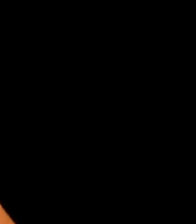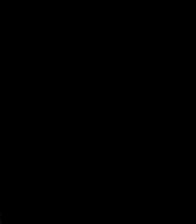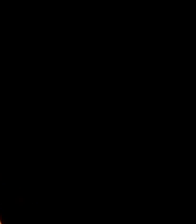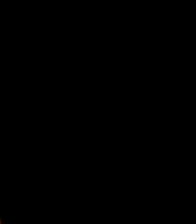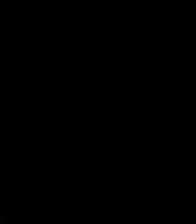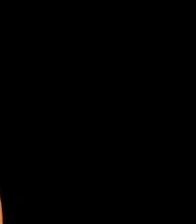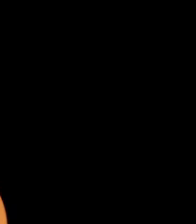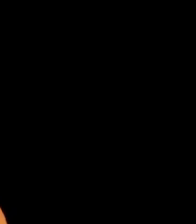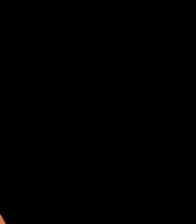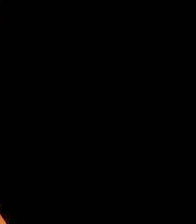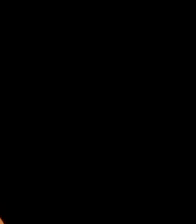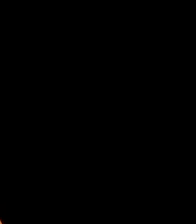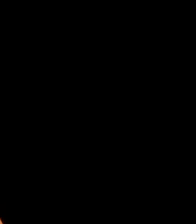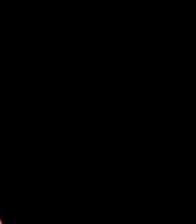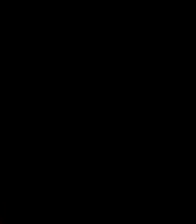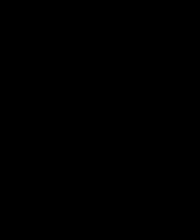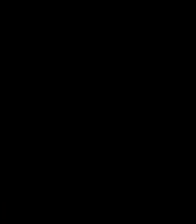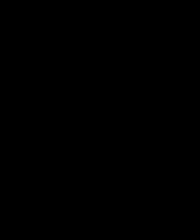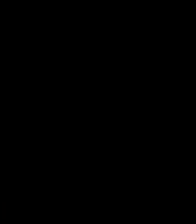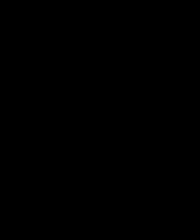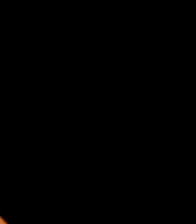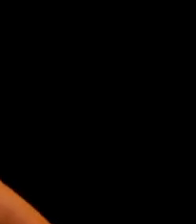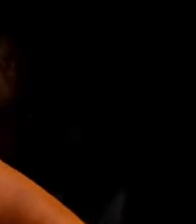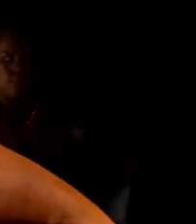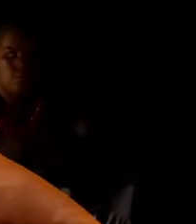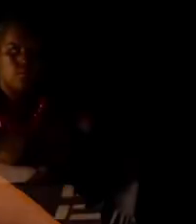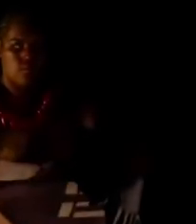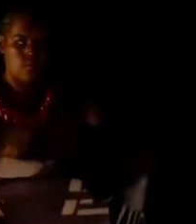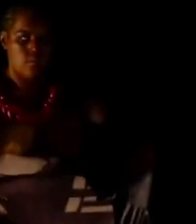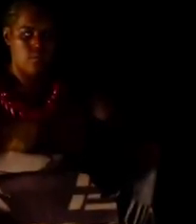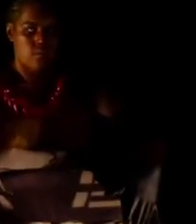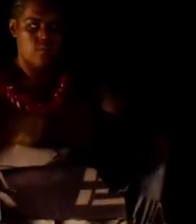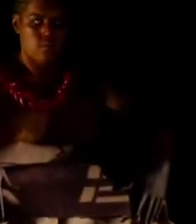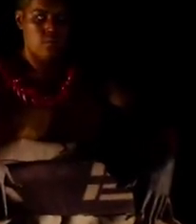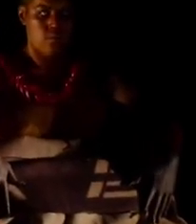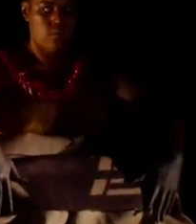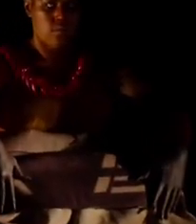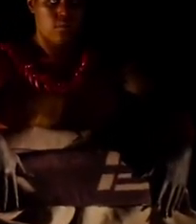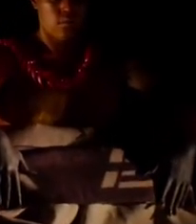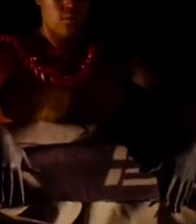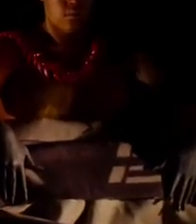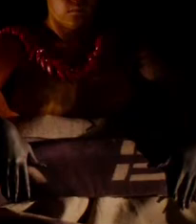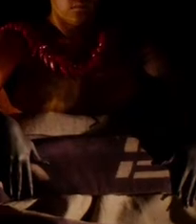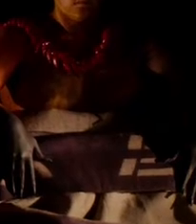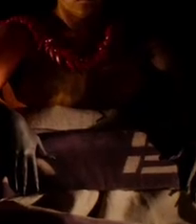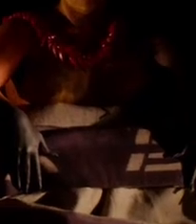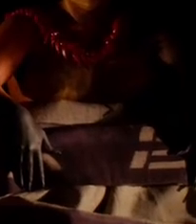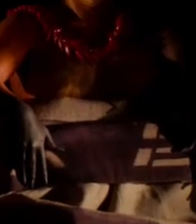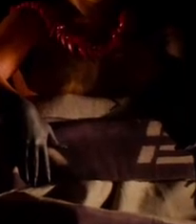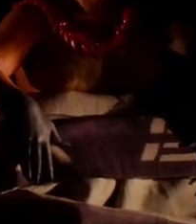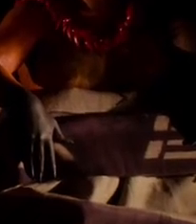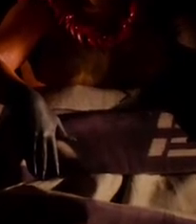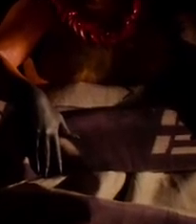e fia moe ma natu natu. O lunga o o hawai, o tosu tosi ina I a